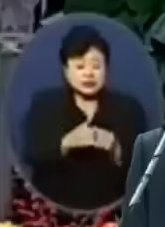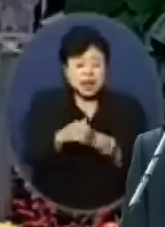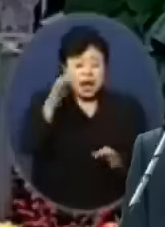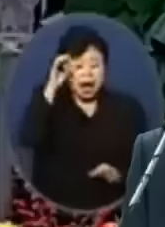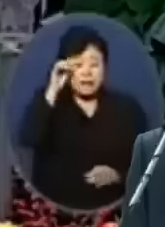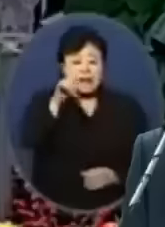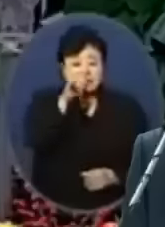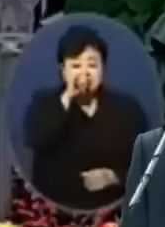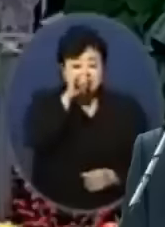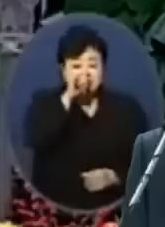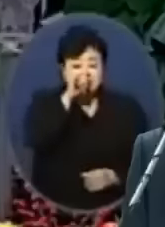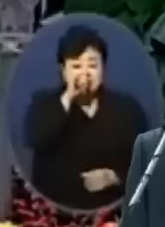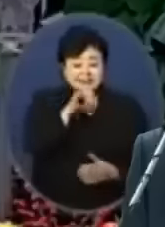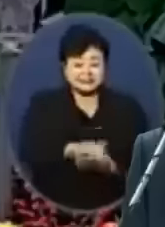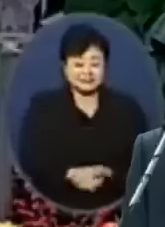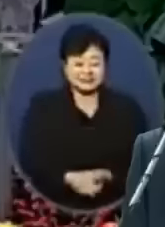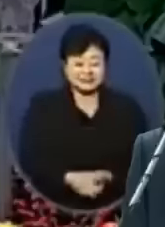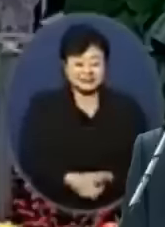너희는 가만히 있을지어다.